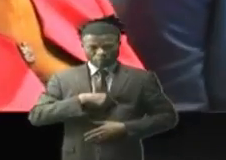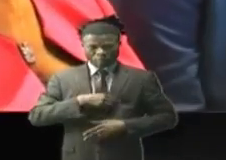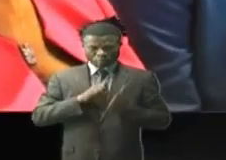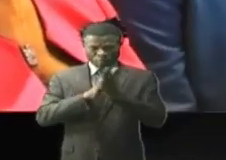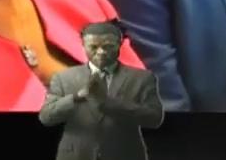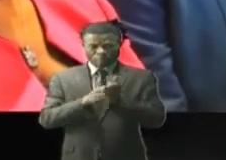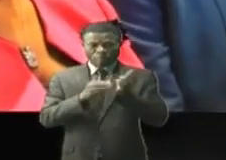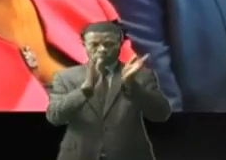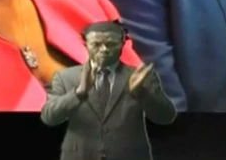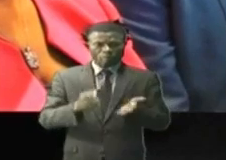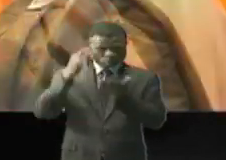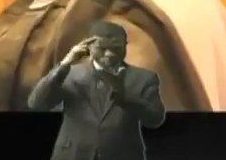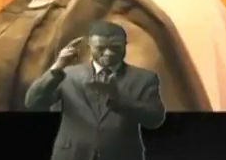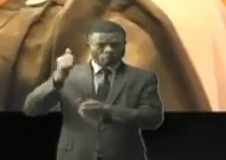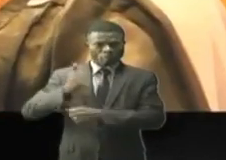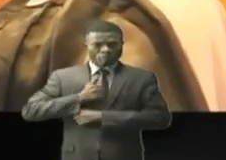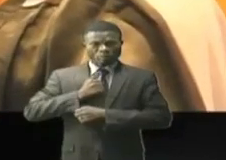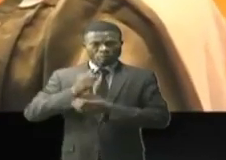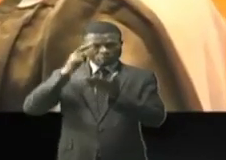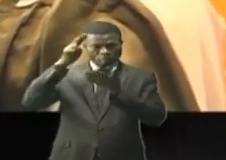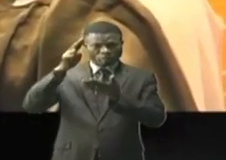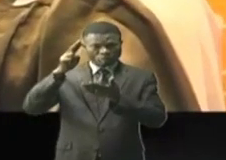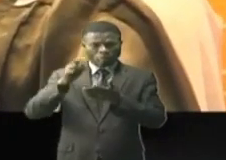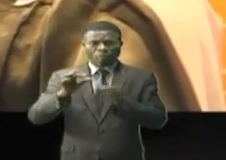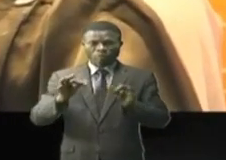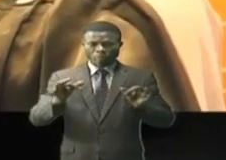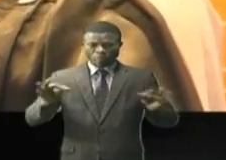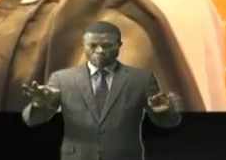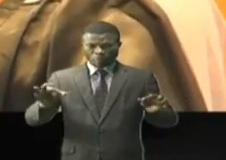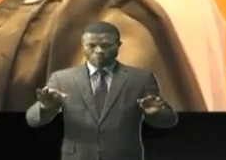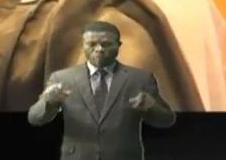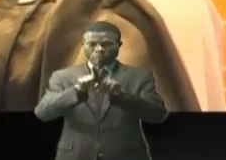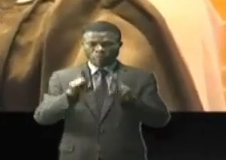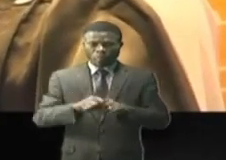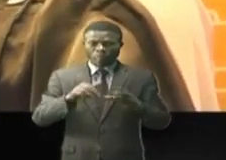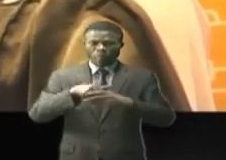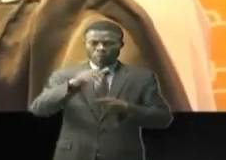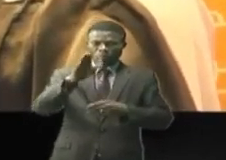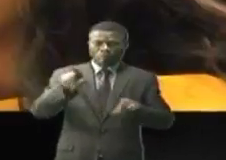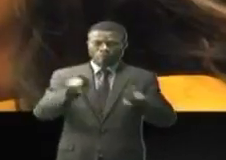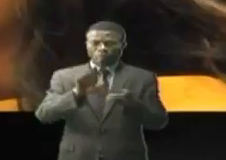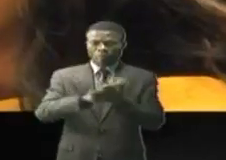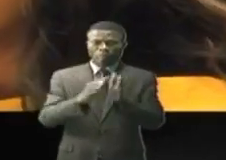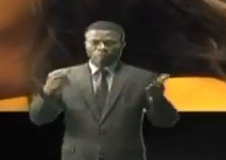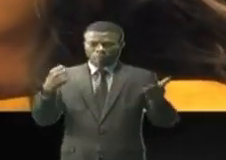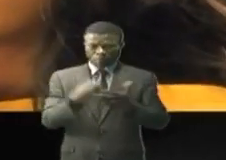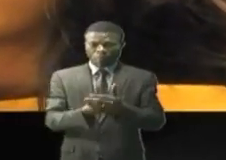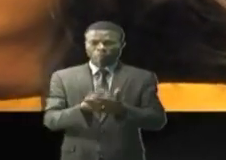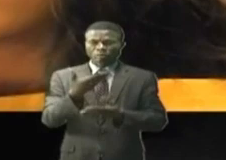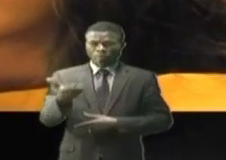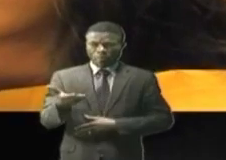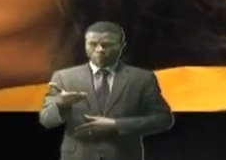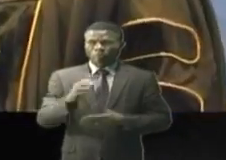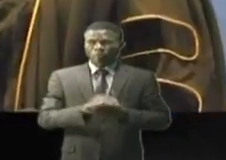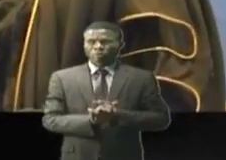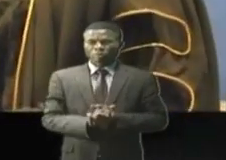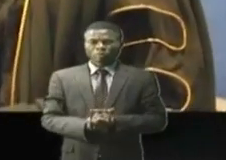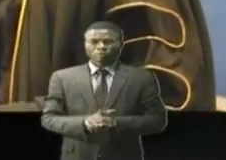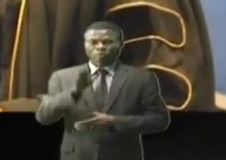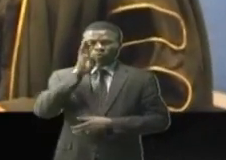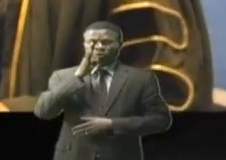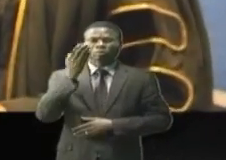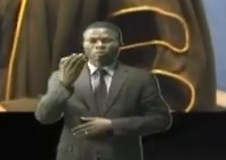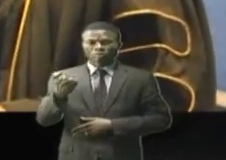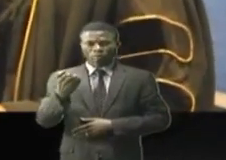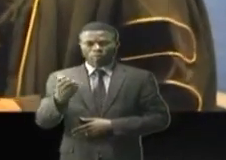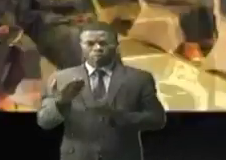Leadership Academia University comme la farine et nous en sortons comme le pain. Pour le corps scientifique de Leadership Academia,